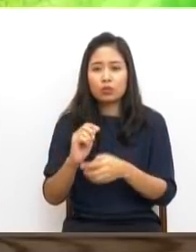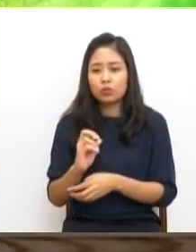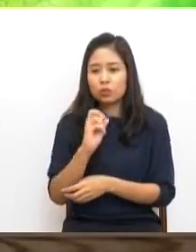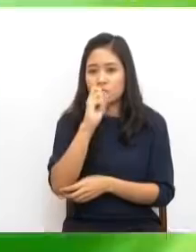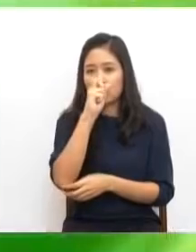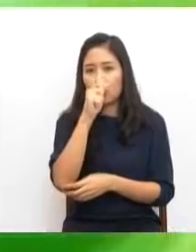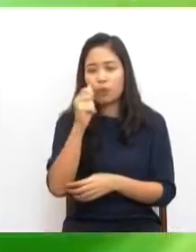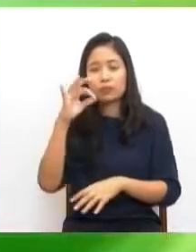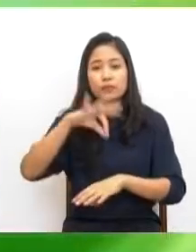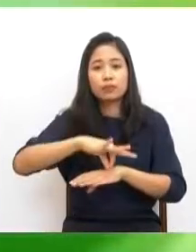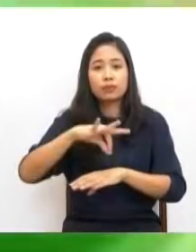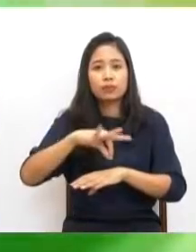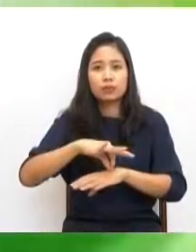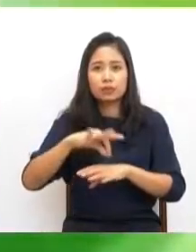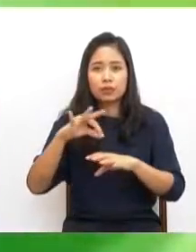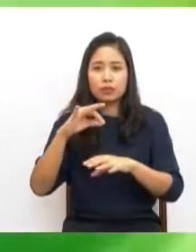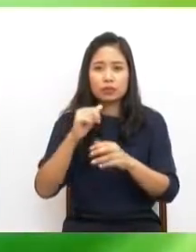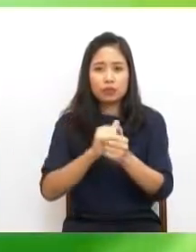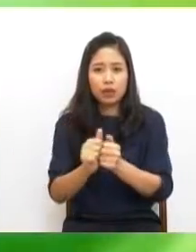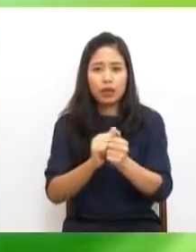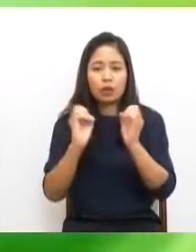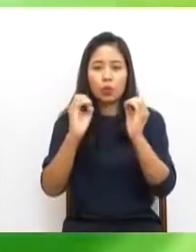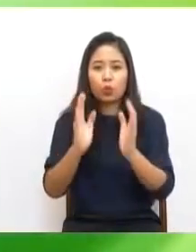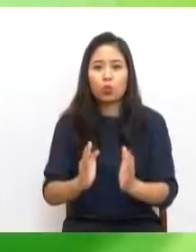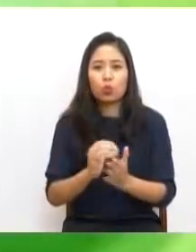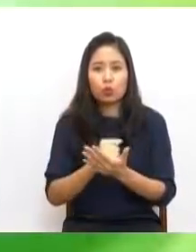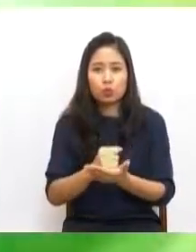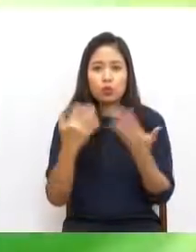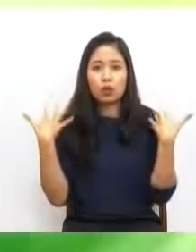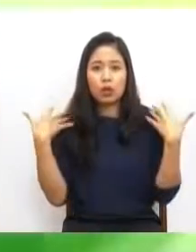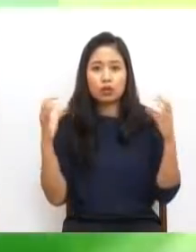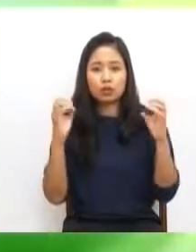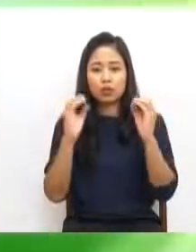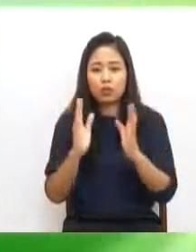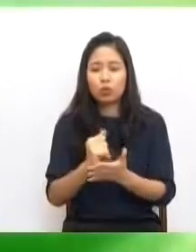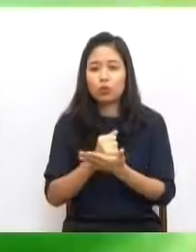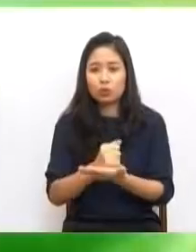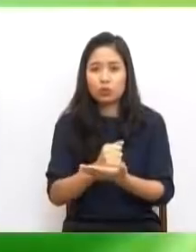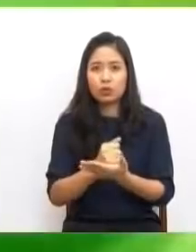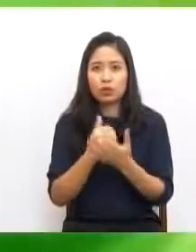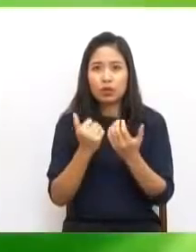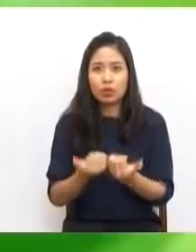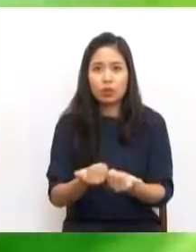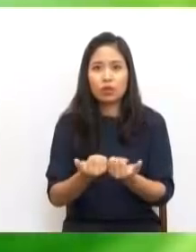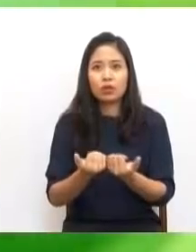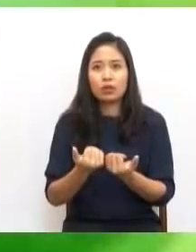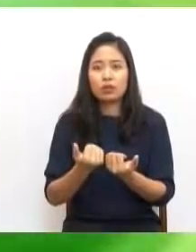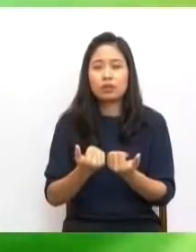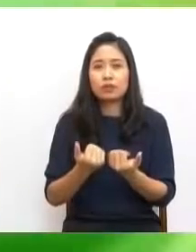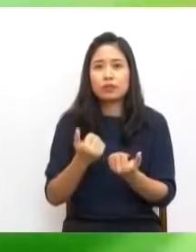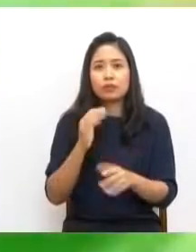รรจุหรือสอบแข่งขันครูผู้ช่วยของรอบที่ผ่านมานั้นเรามีผู้สอบผ่านประม